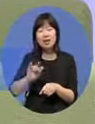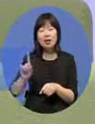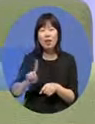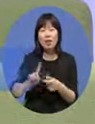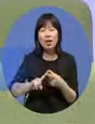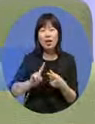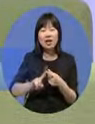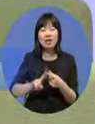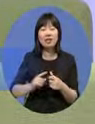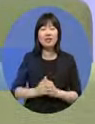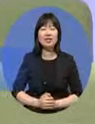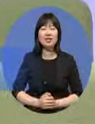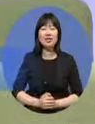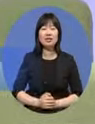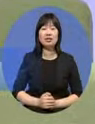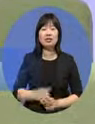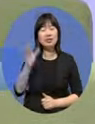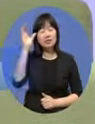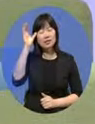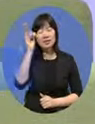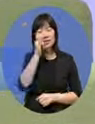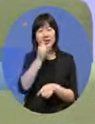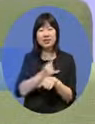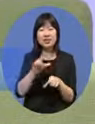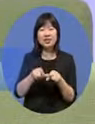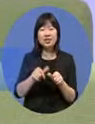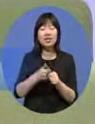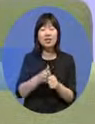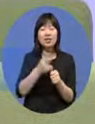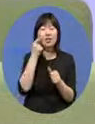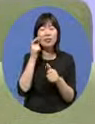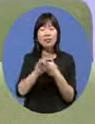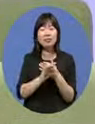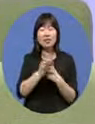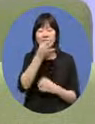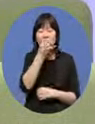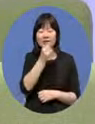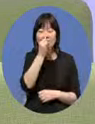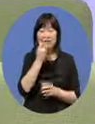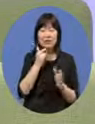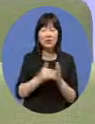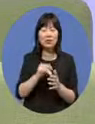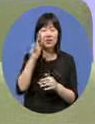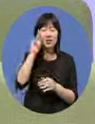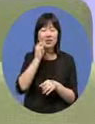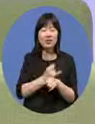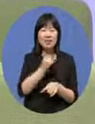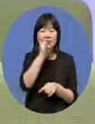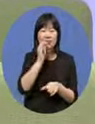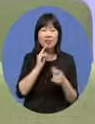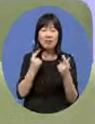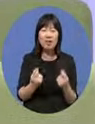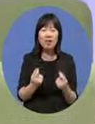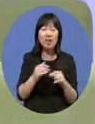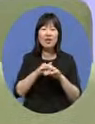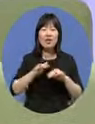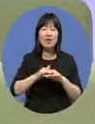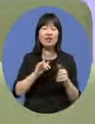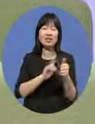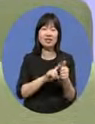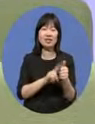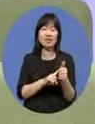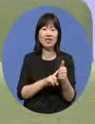어떤 과잉되는 기대를 가지고 있을 때 자기가 못 따라가면 힘들고 네. 스트레스 받고 우울하잖아요. 네. 그걸 풀 수 있는